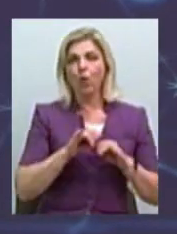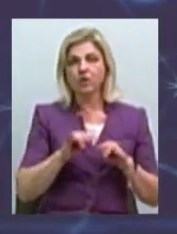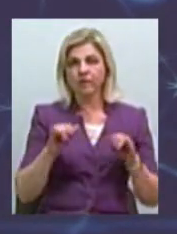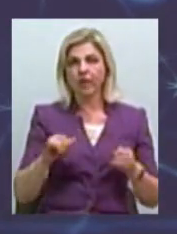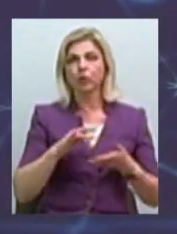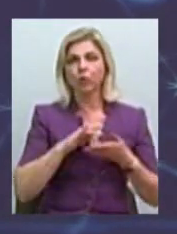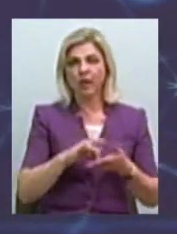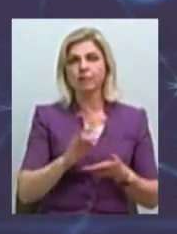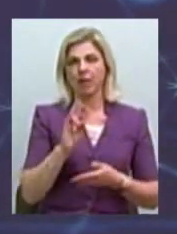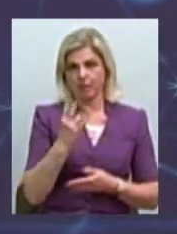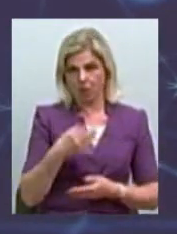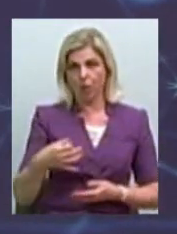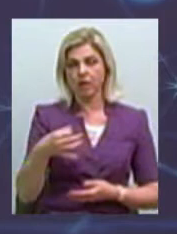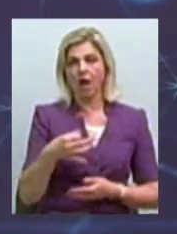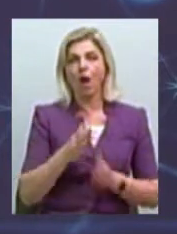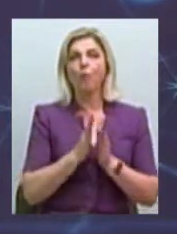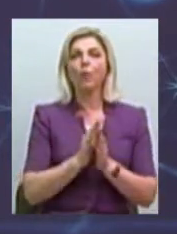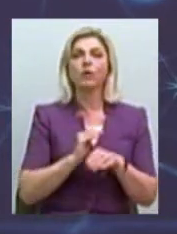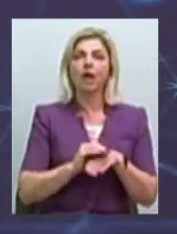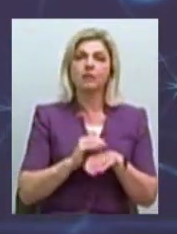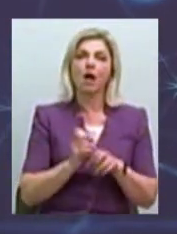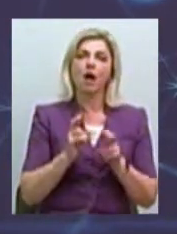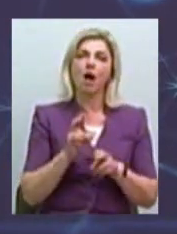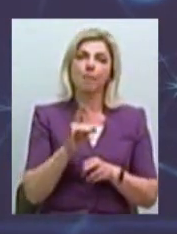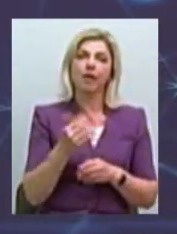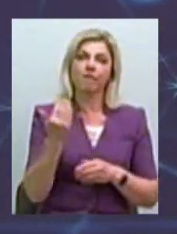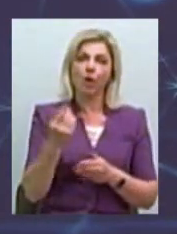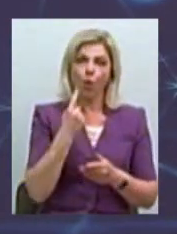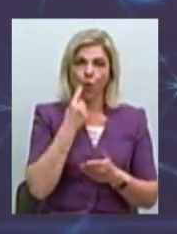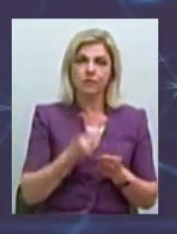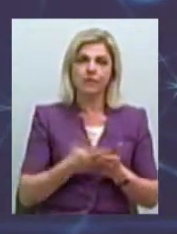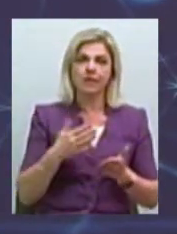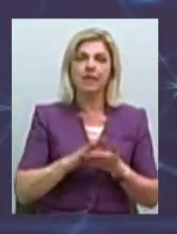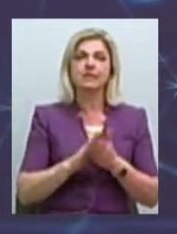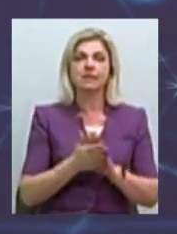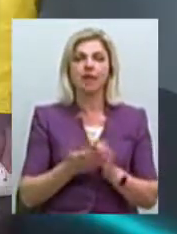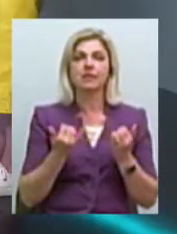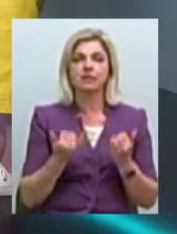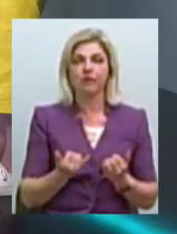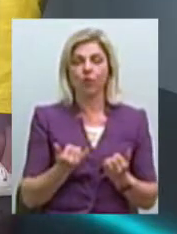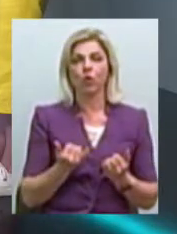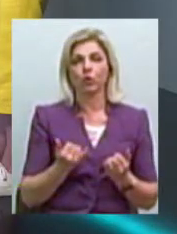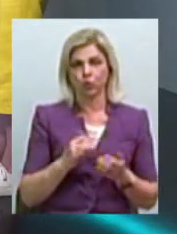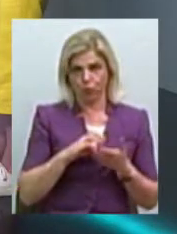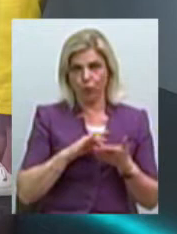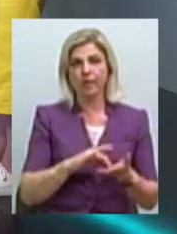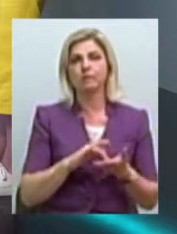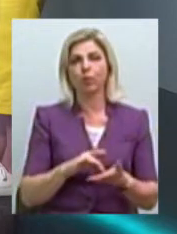на Миколаївщині. А будь ласка, як би ви оцінили стан сьогоднішнього туризму? Це